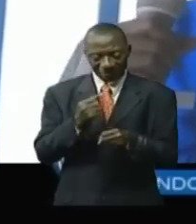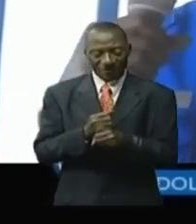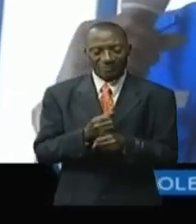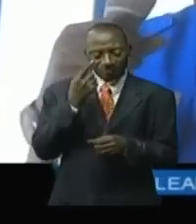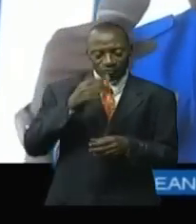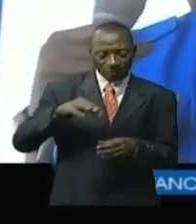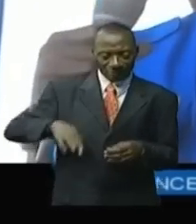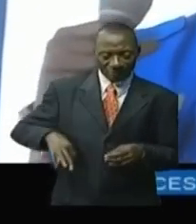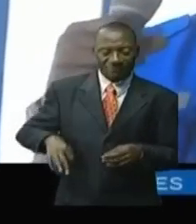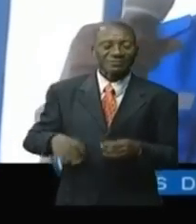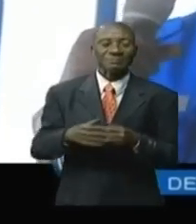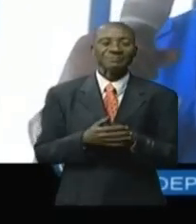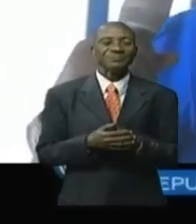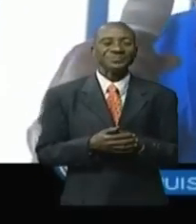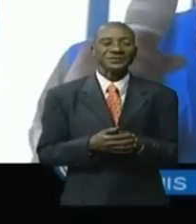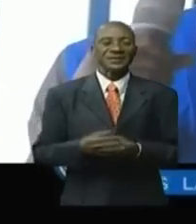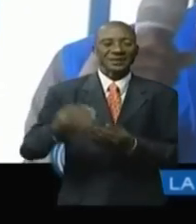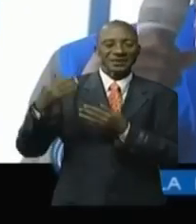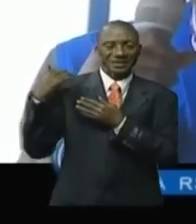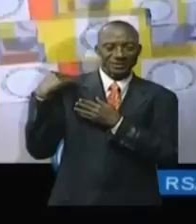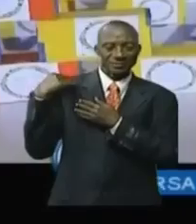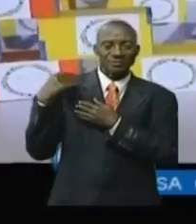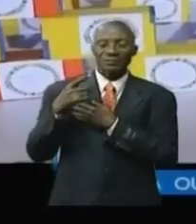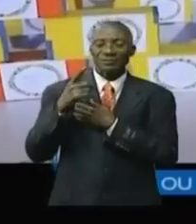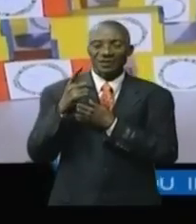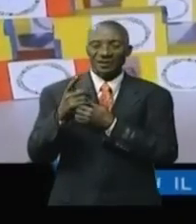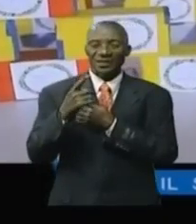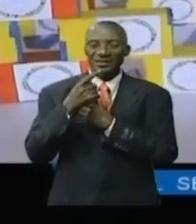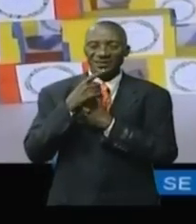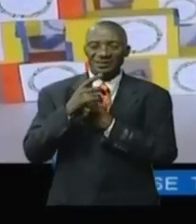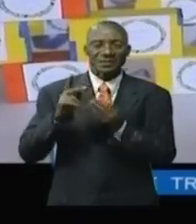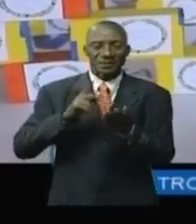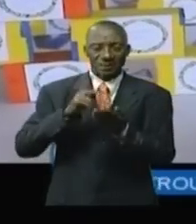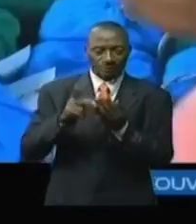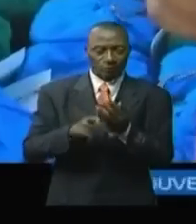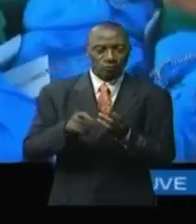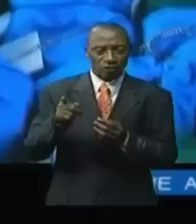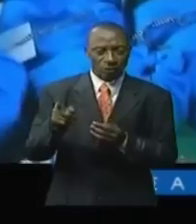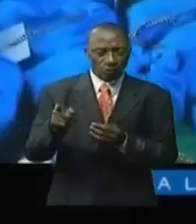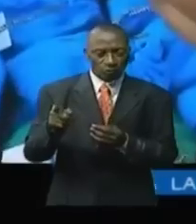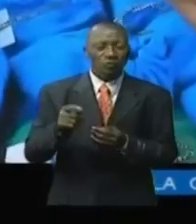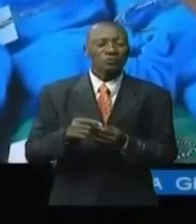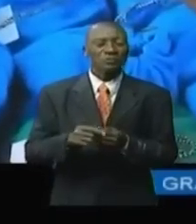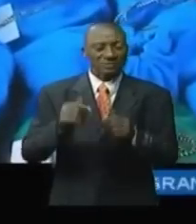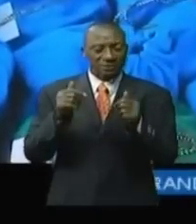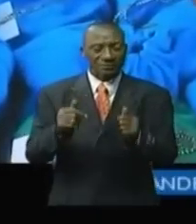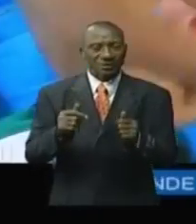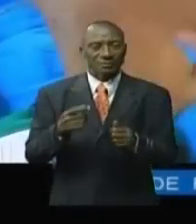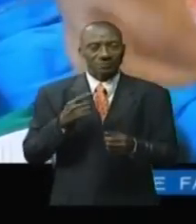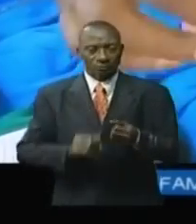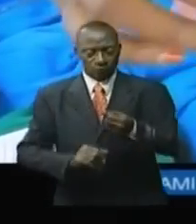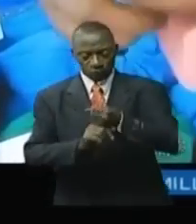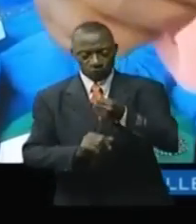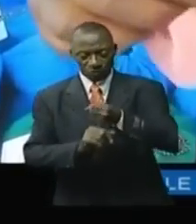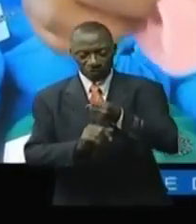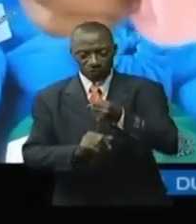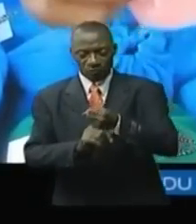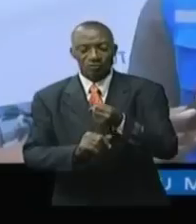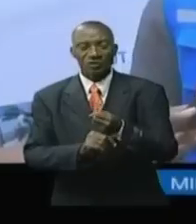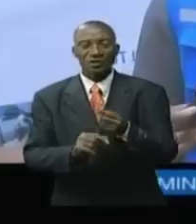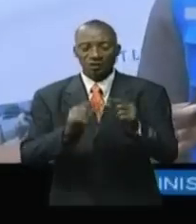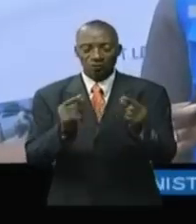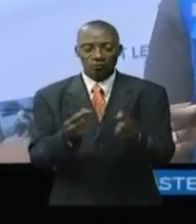bureau HCR, plusieurs projets seront mis en place dans l'objectif d'apporter un soutien plus rentable et durable à ces